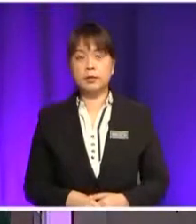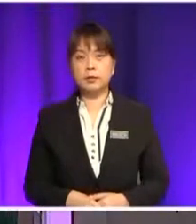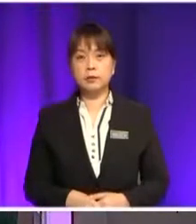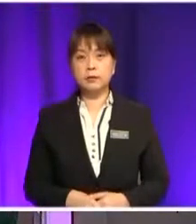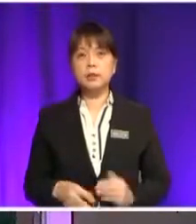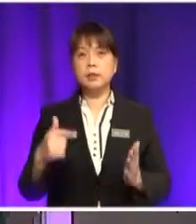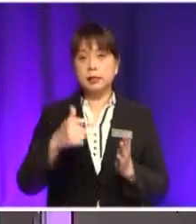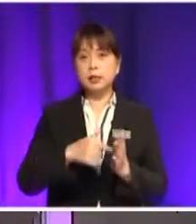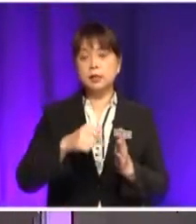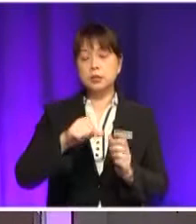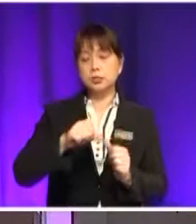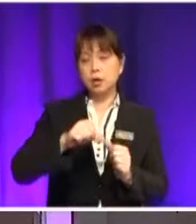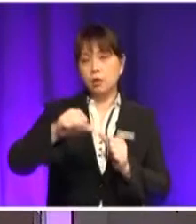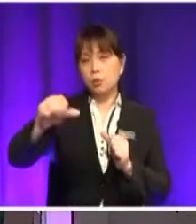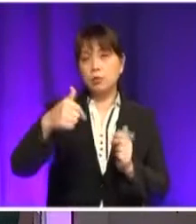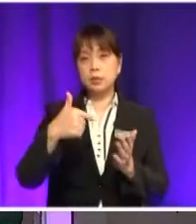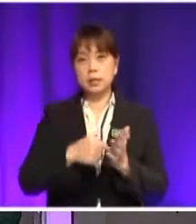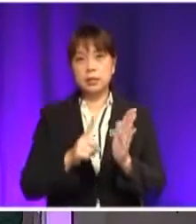besar tetapi